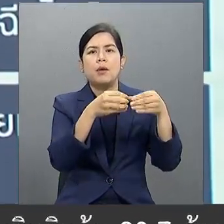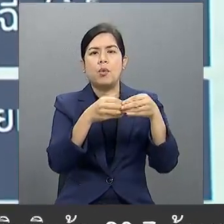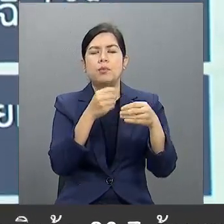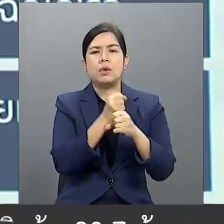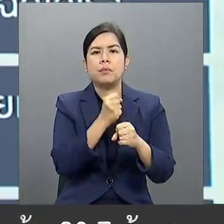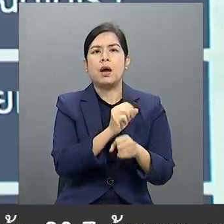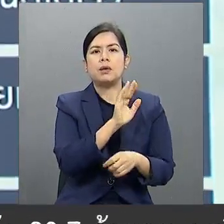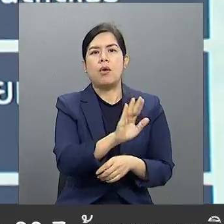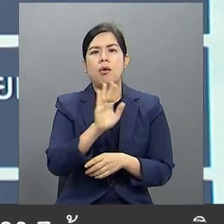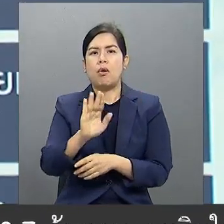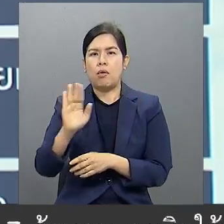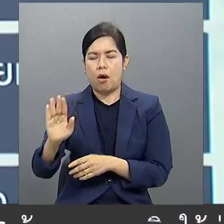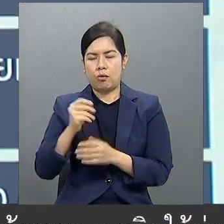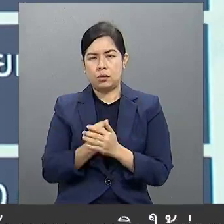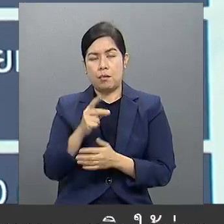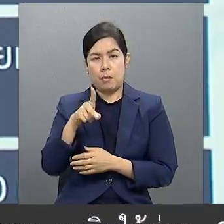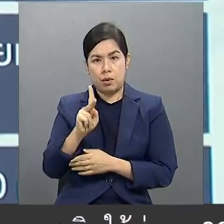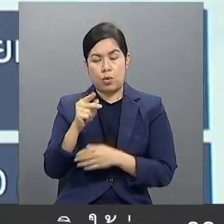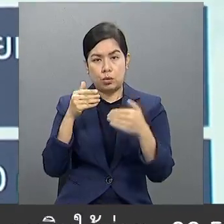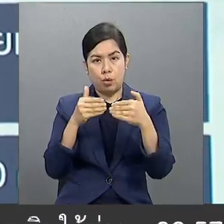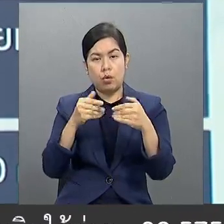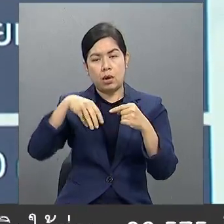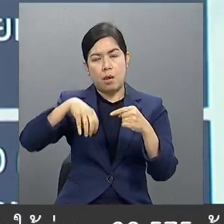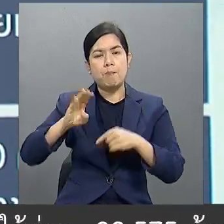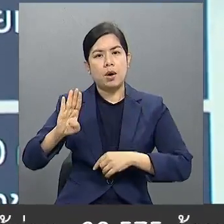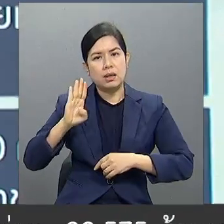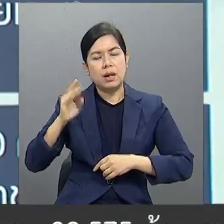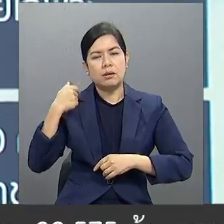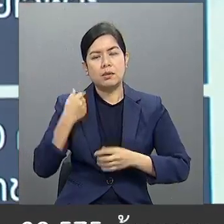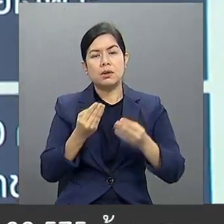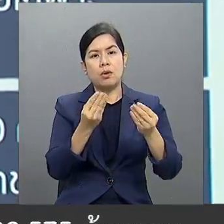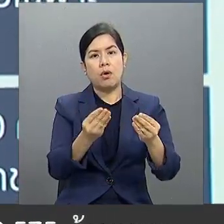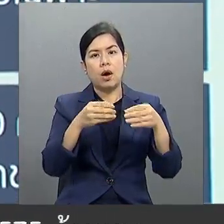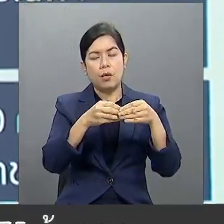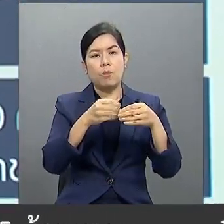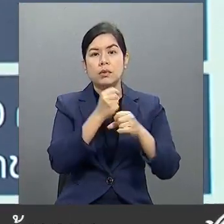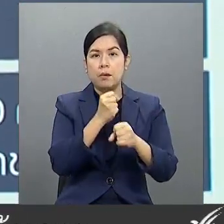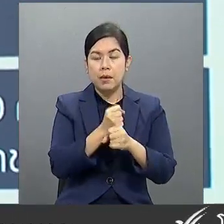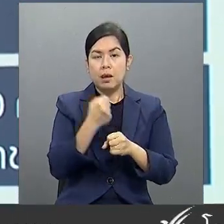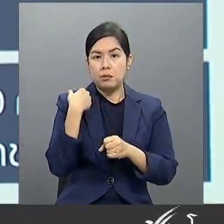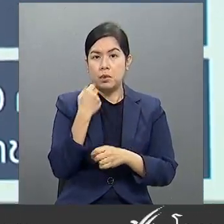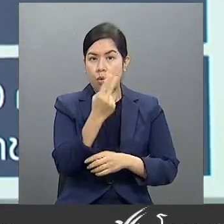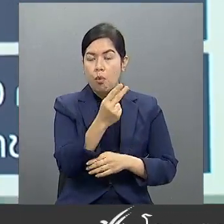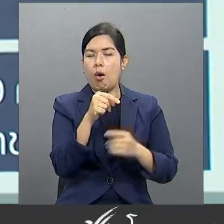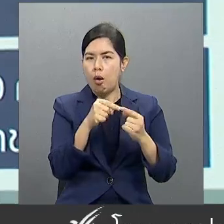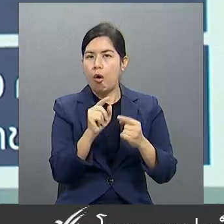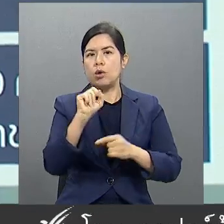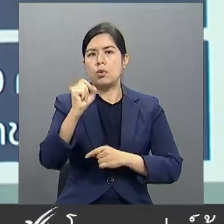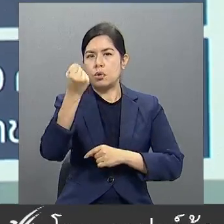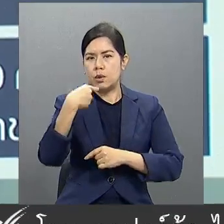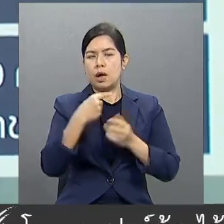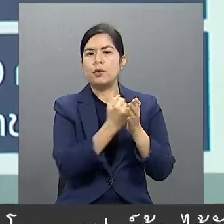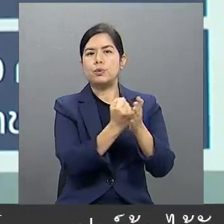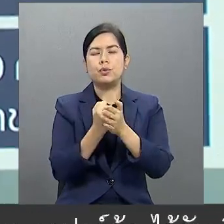เป็นประโยชน์ของบริษัทใหญ่ในการแสดงให้พนักงานเห็นถึงว่ามีสวัสดิการที่ดีขององค์กรค่ะแล้วก็สร้างความมั่นใจ